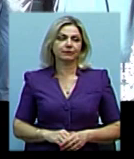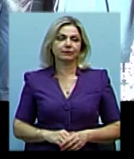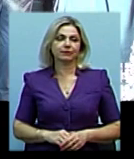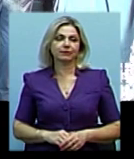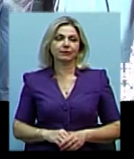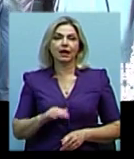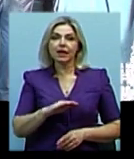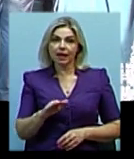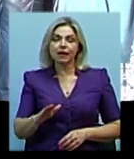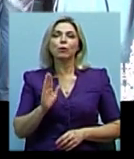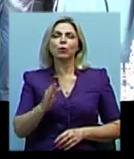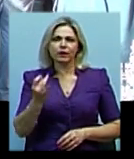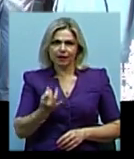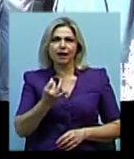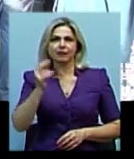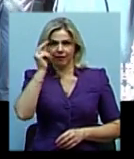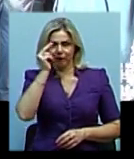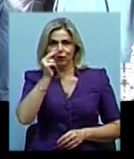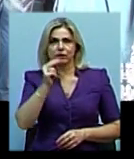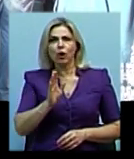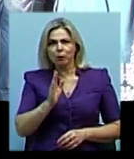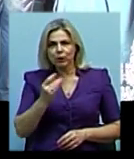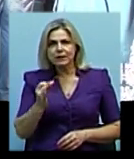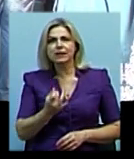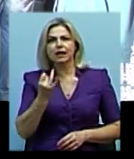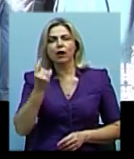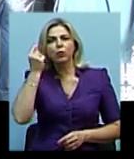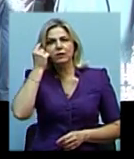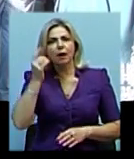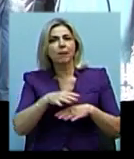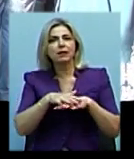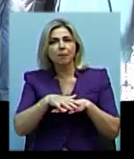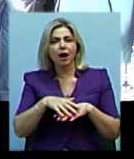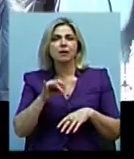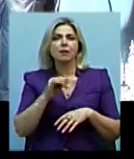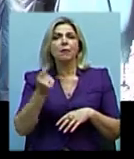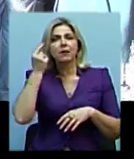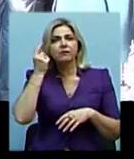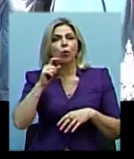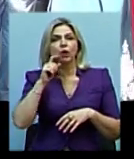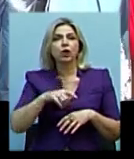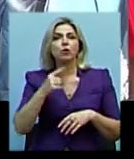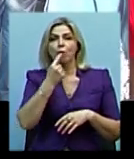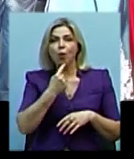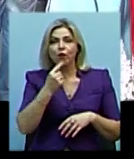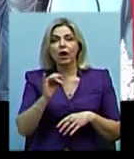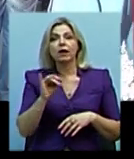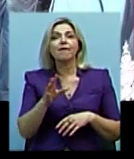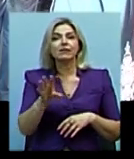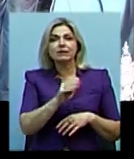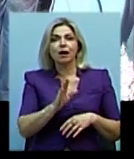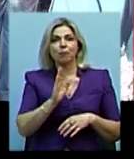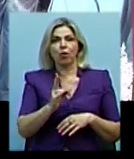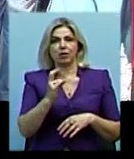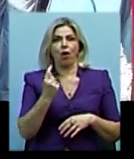їм буде цікаво навчатися. Вони будуть з цікавістю пізнавати математику і пізнавати українську мову. І це все буде